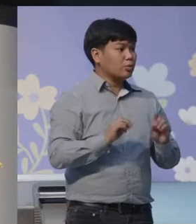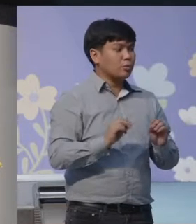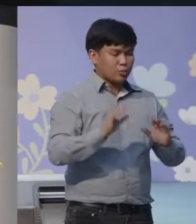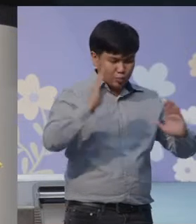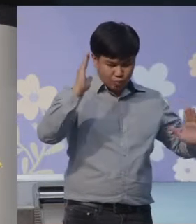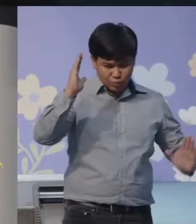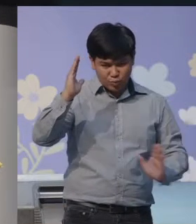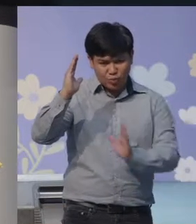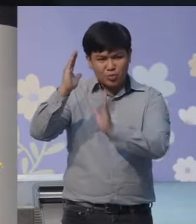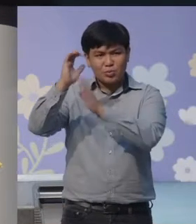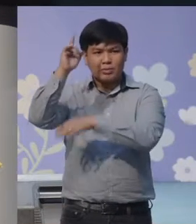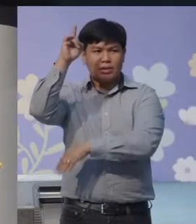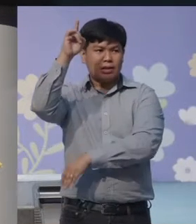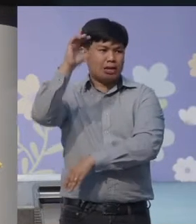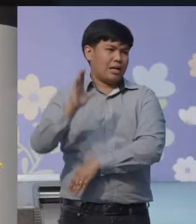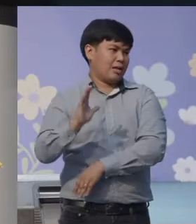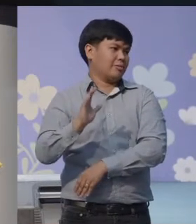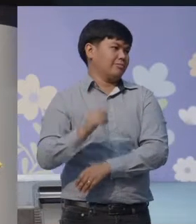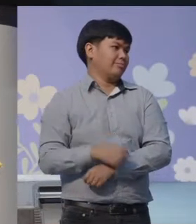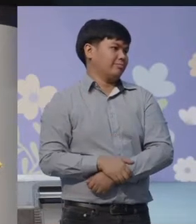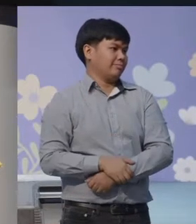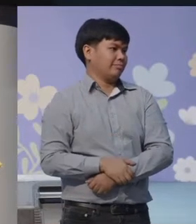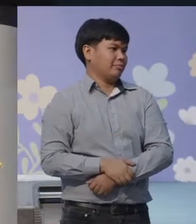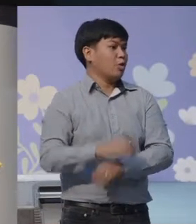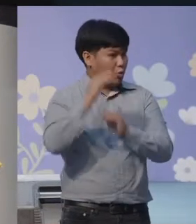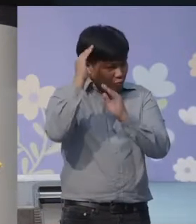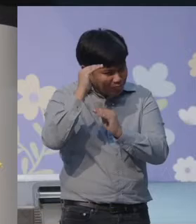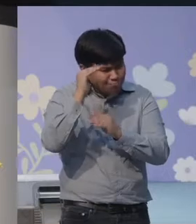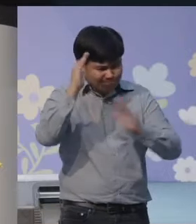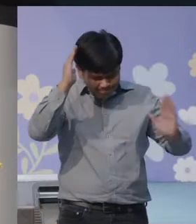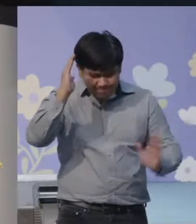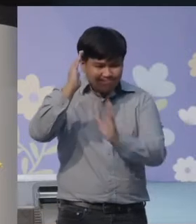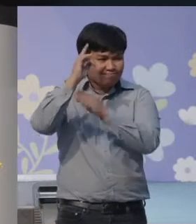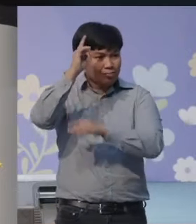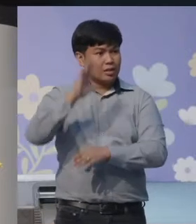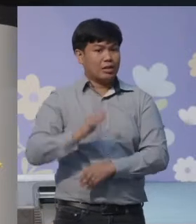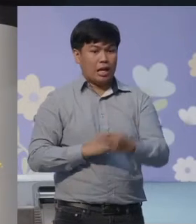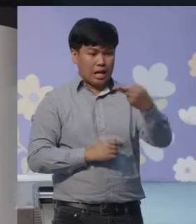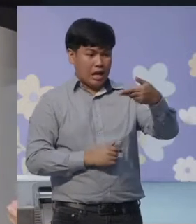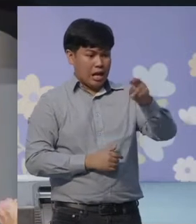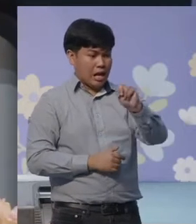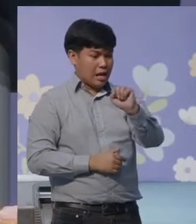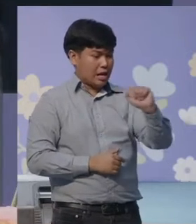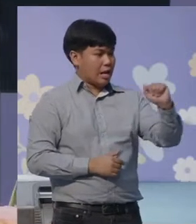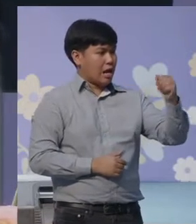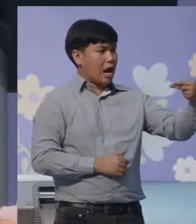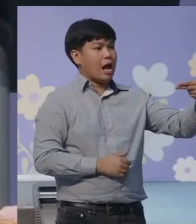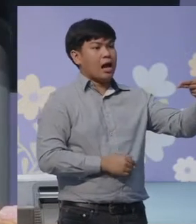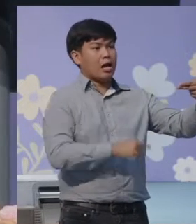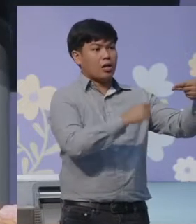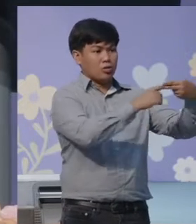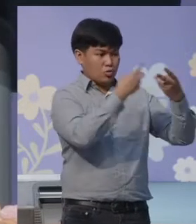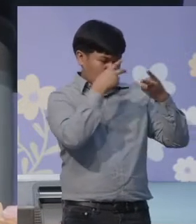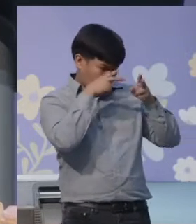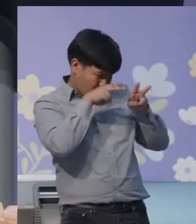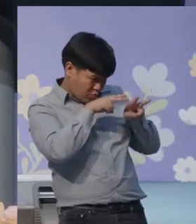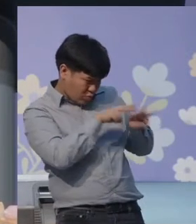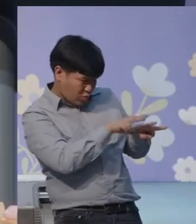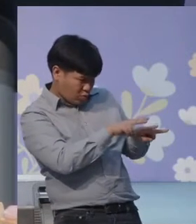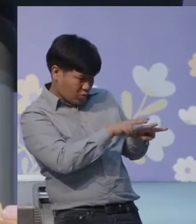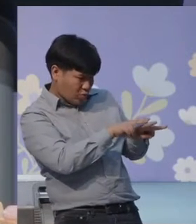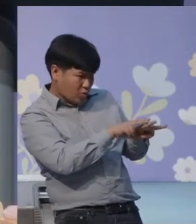tayo ay sana lumapit sa Kanya. Makikita niyo si Hana, no? Makikita natin kanina